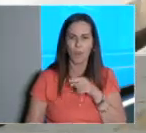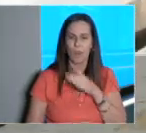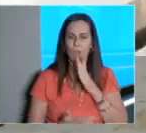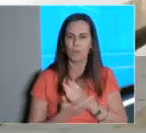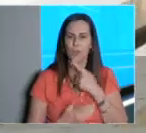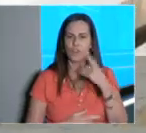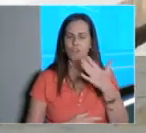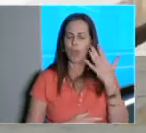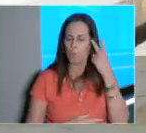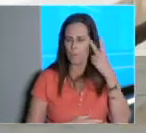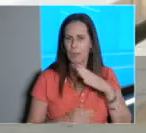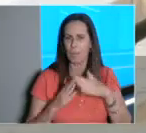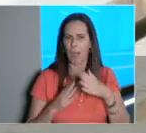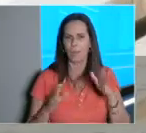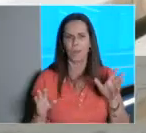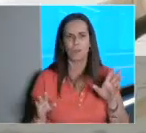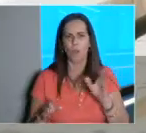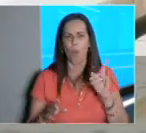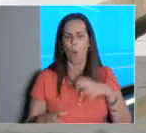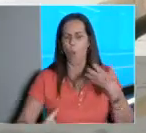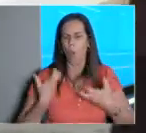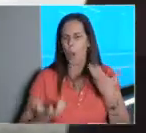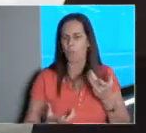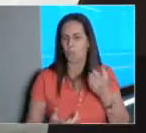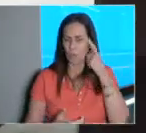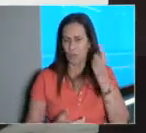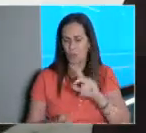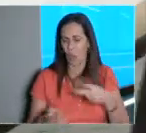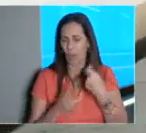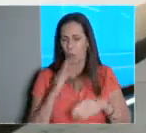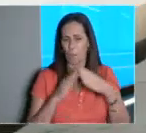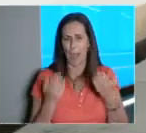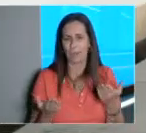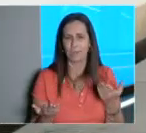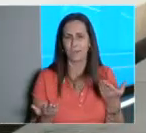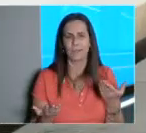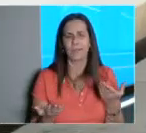כבר חי שנים במציאות שבה דירה זה מעבר, הוא כבר לא כועס על זה, כי זה מציאות שהוא חי לתוכה. זה כמו...